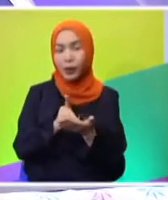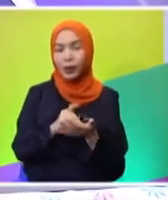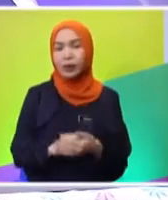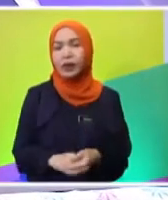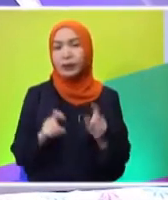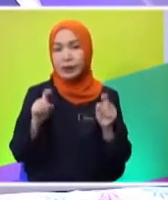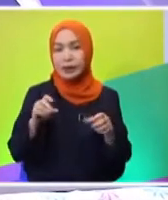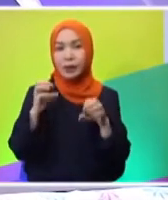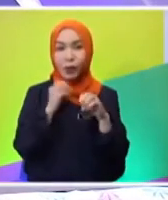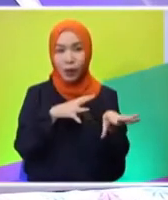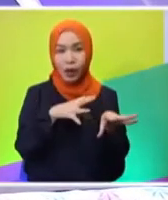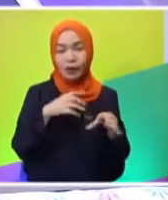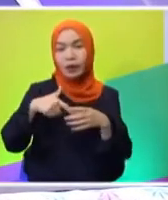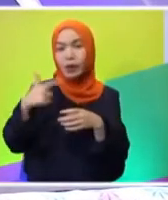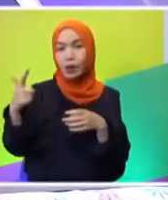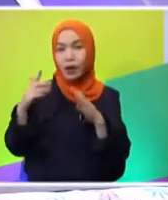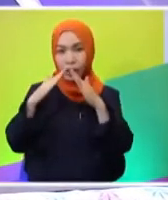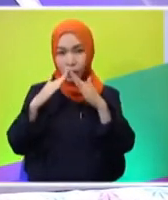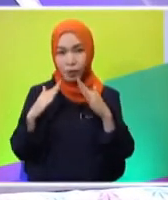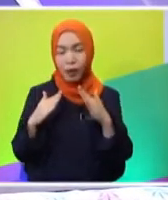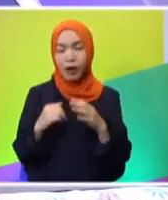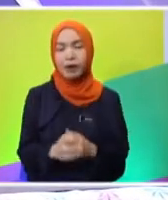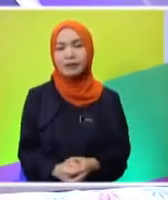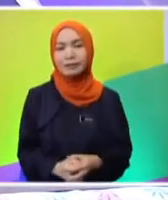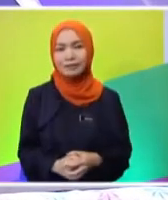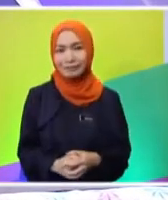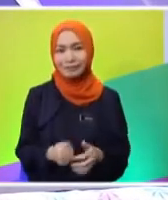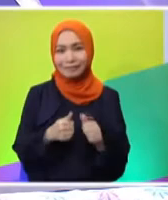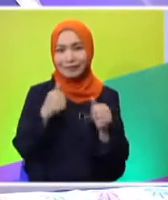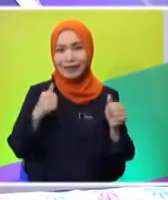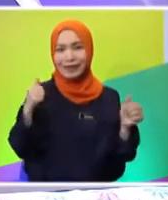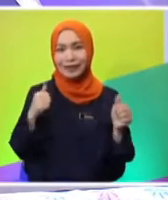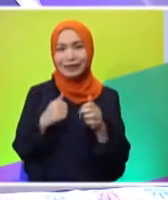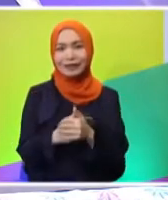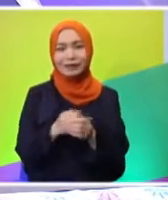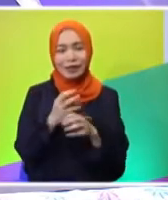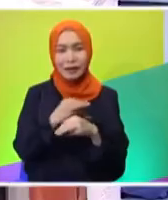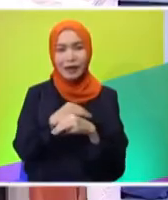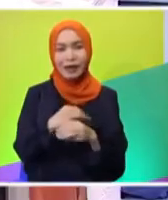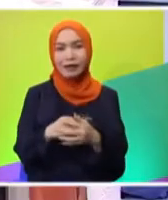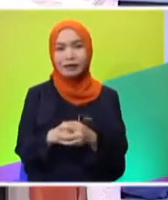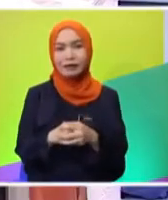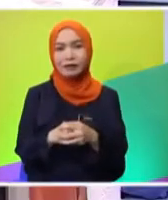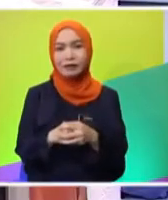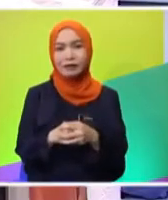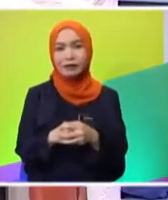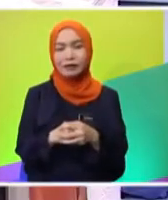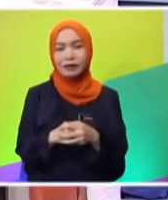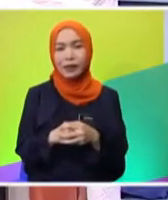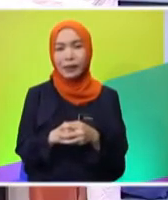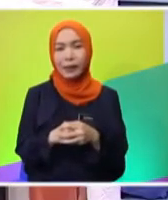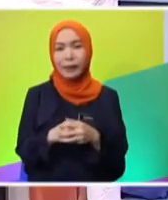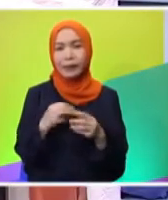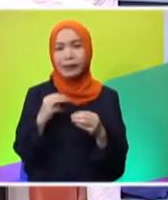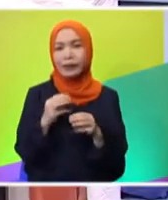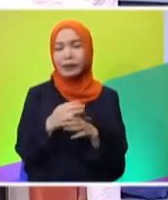kisah tersebut baik untuk masukkan Cenah hati-hati sego memang tak hanya akan sedikit berat dan atuh